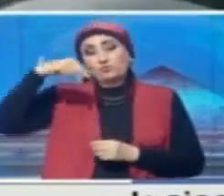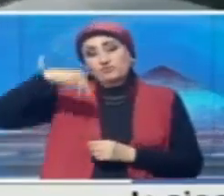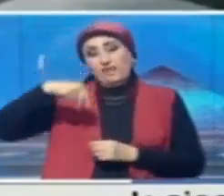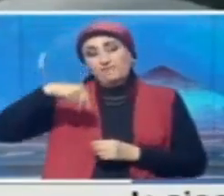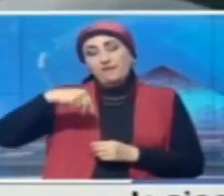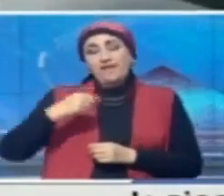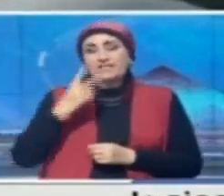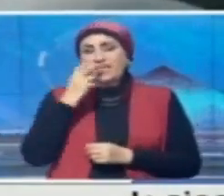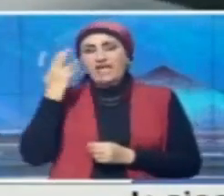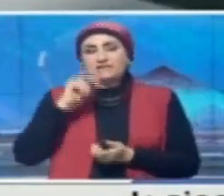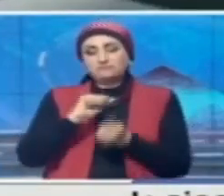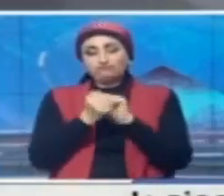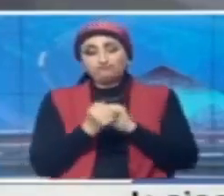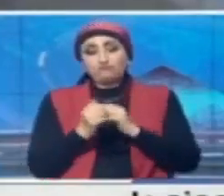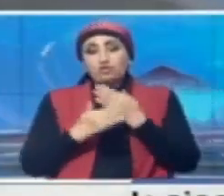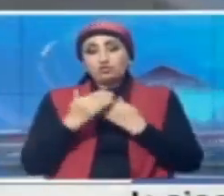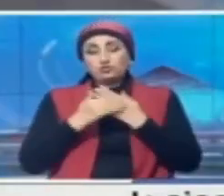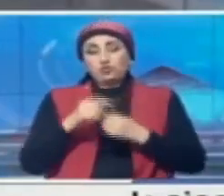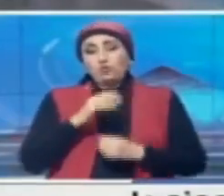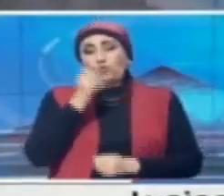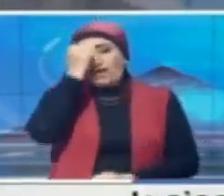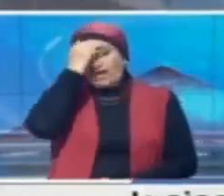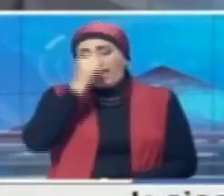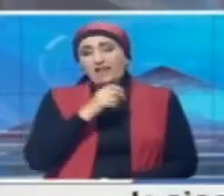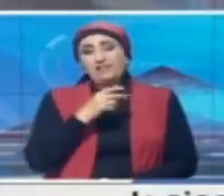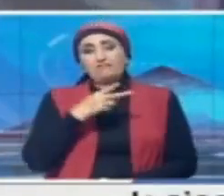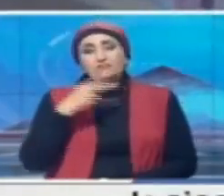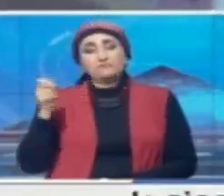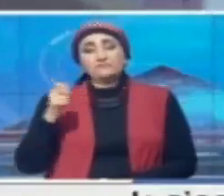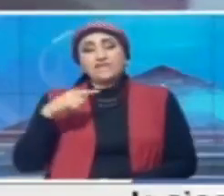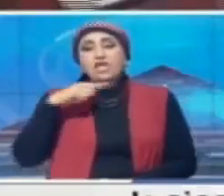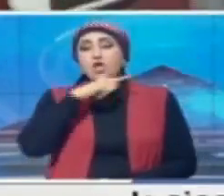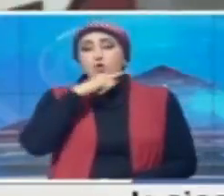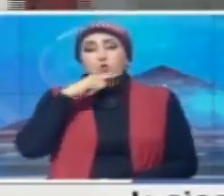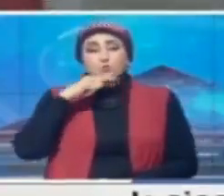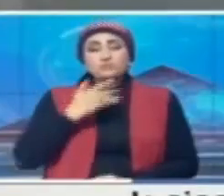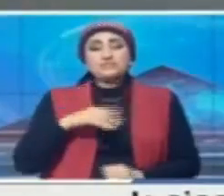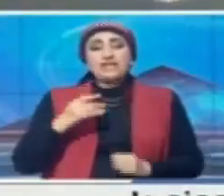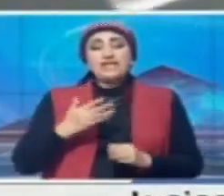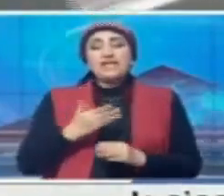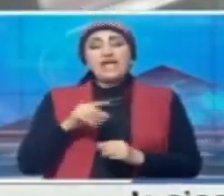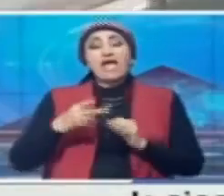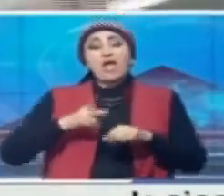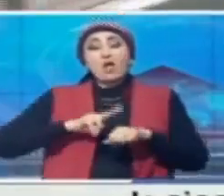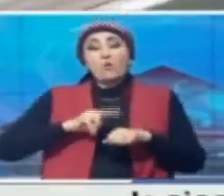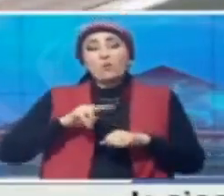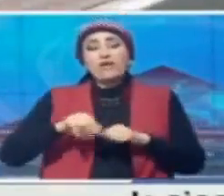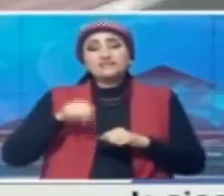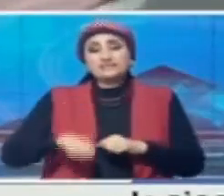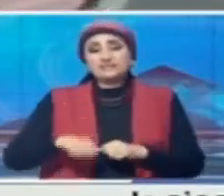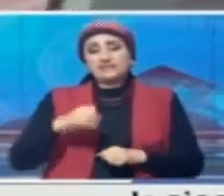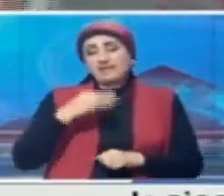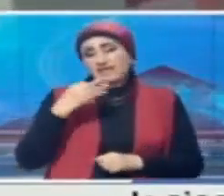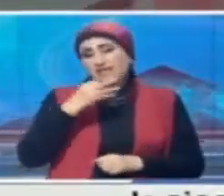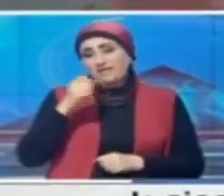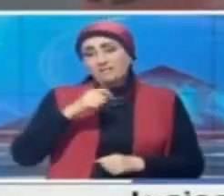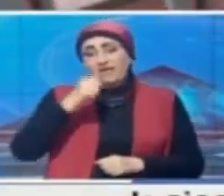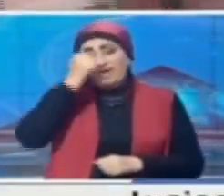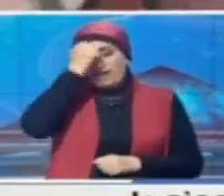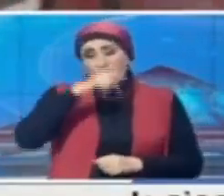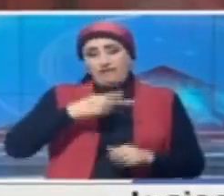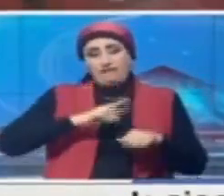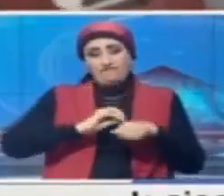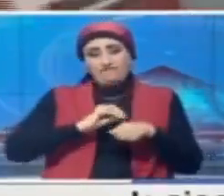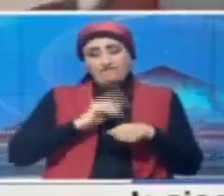جرارا وتوريد 1300 عربة روسية الصنع، مع تطوير 3000 عربة قطار موجودة